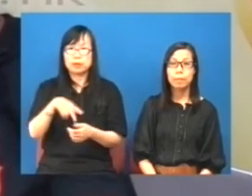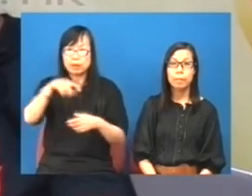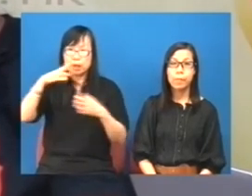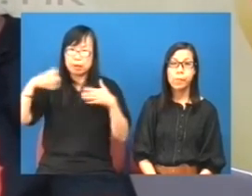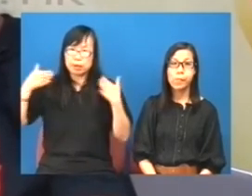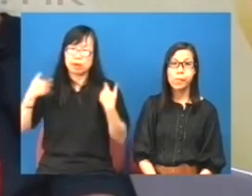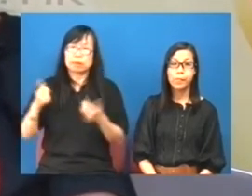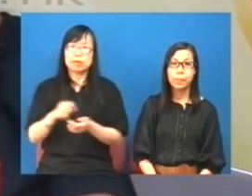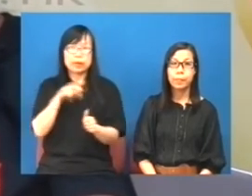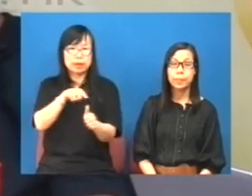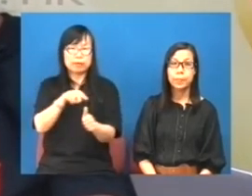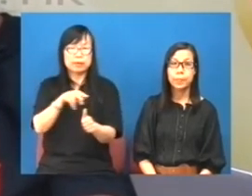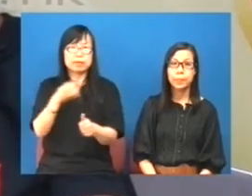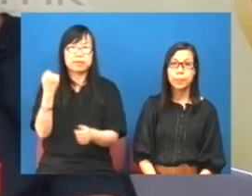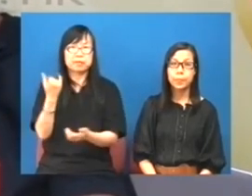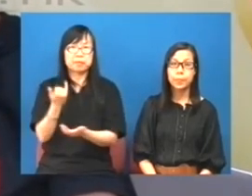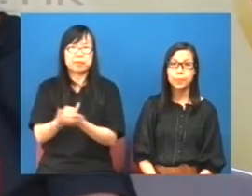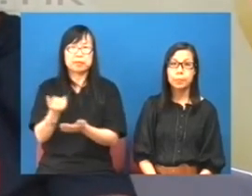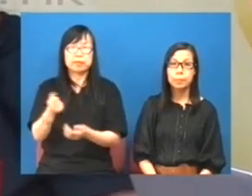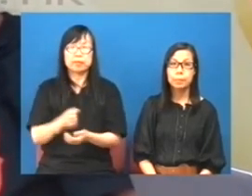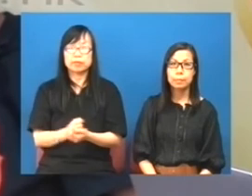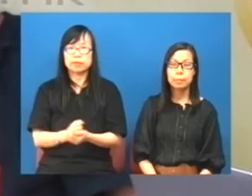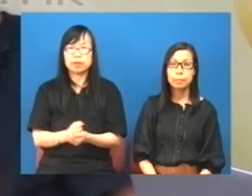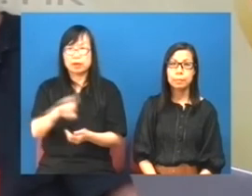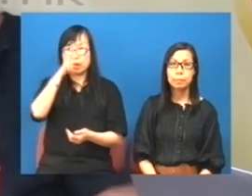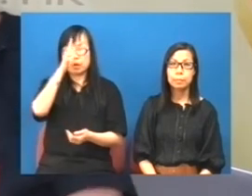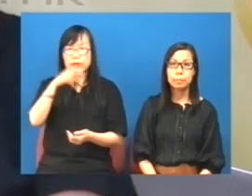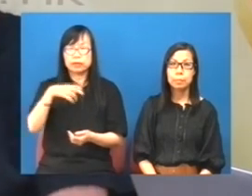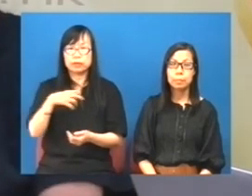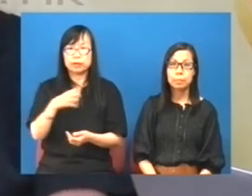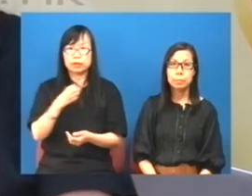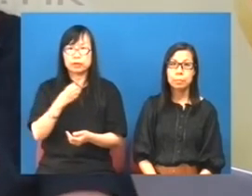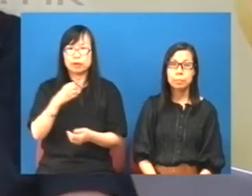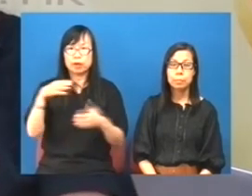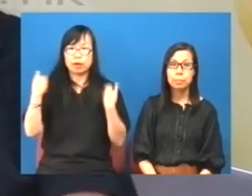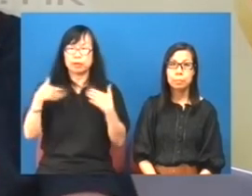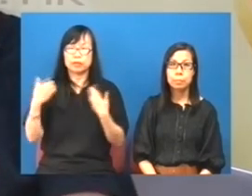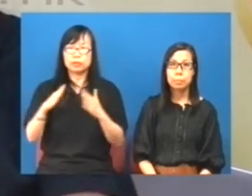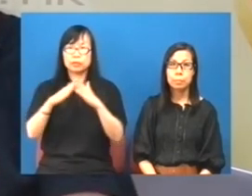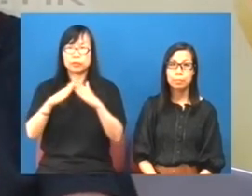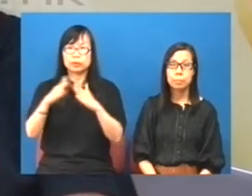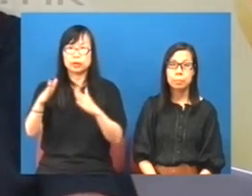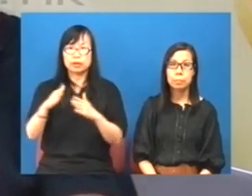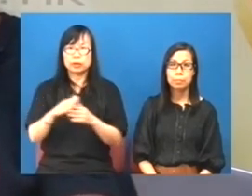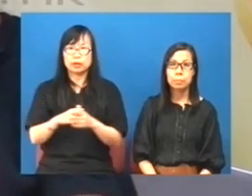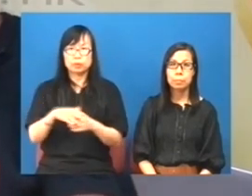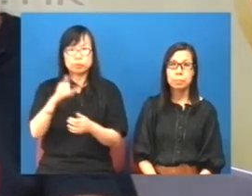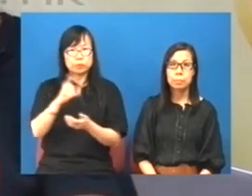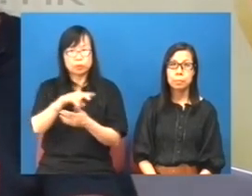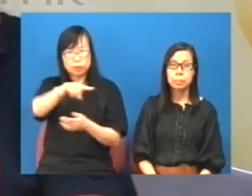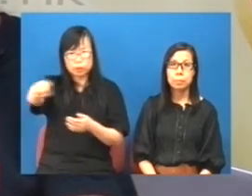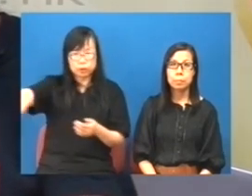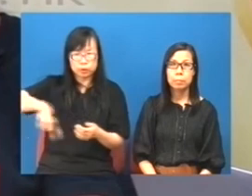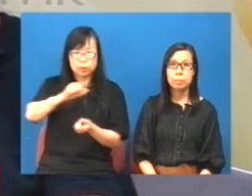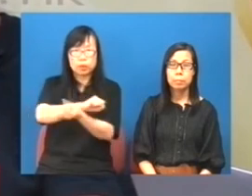的時候就很嚴重康民署有一個問題就是它一直都認為用市場去解決